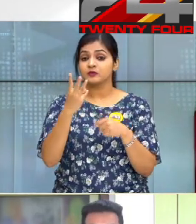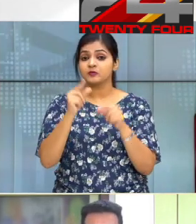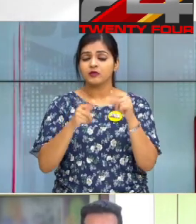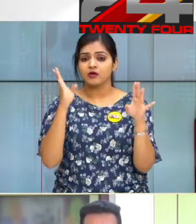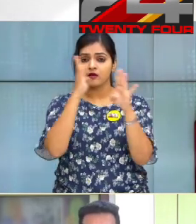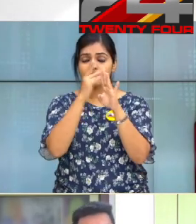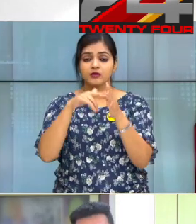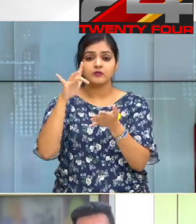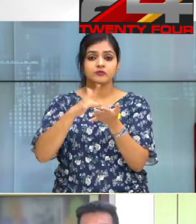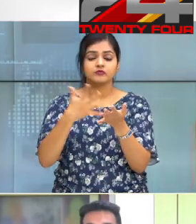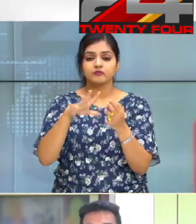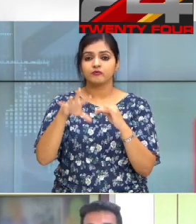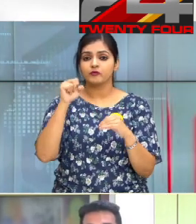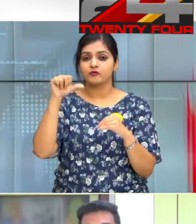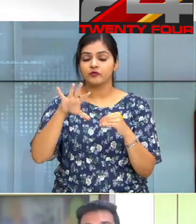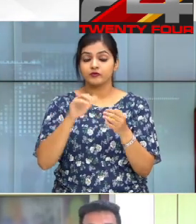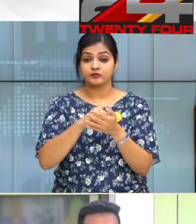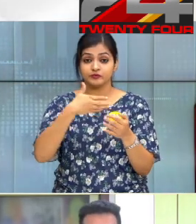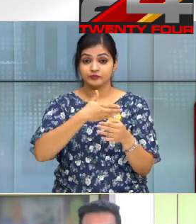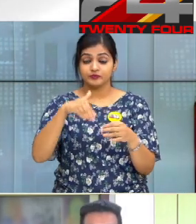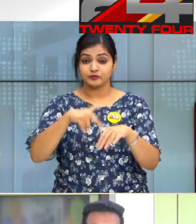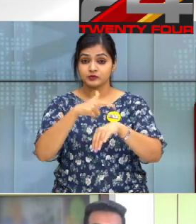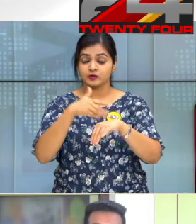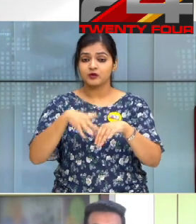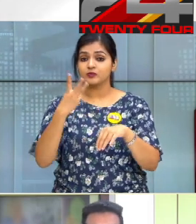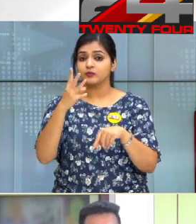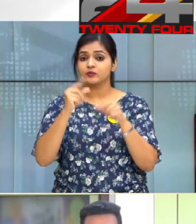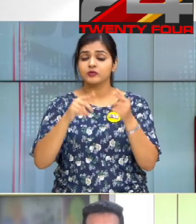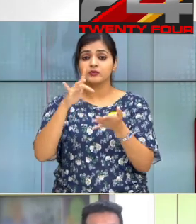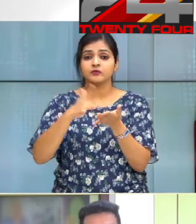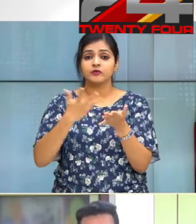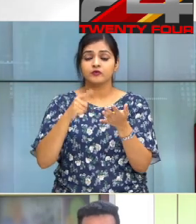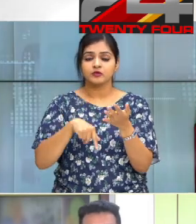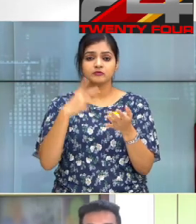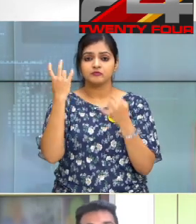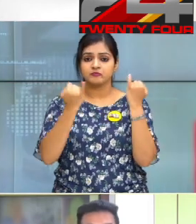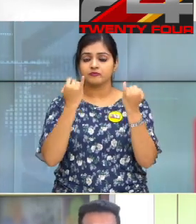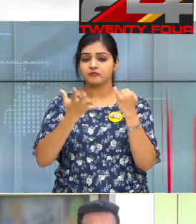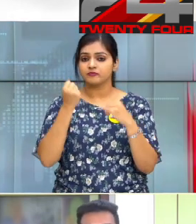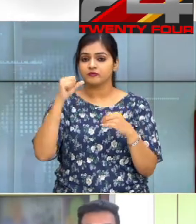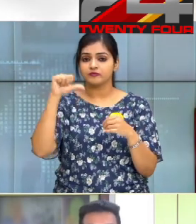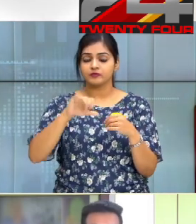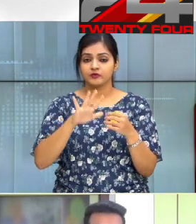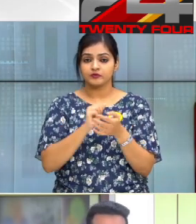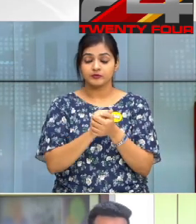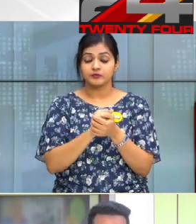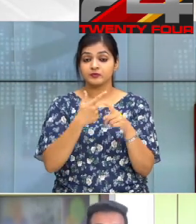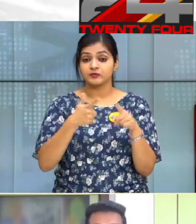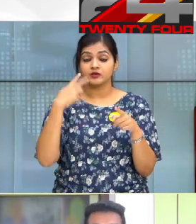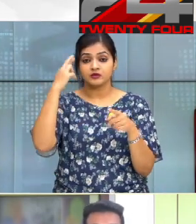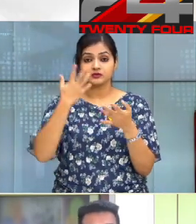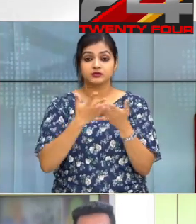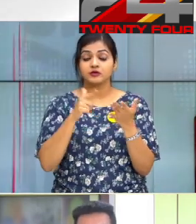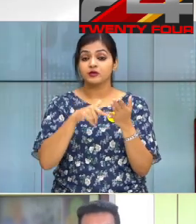ഒരു വ്യക്തതയും ഉണ്ടായിരുന്നില്ല. ഇന്ന് ഈ സമയമാകുമ്പോഴും ഇവരെവിടെയാണ് എന്നുള്ള കാര്യത്തിൽ ഒരു ധാരണയും ആർക്കുമില്ല. അതെന്തായാലും